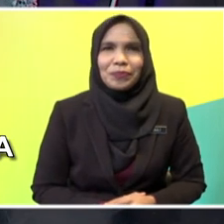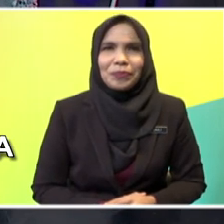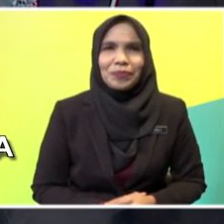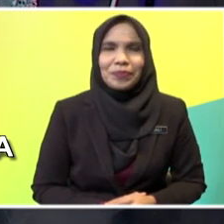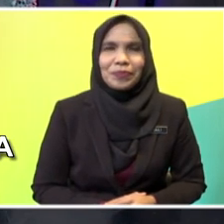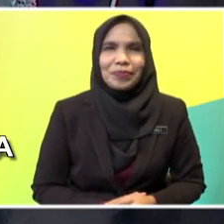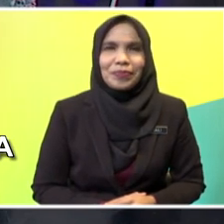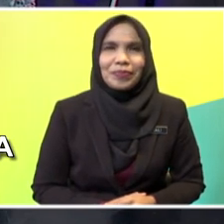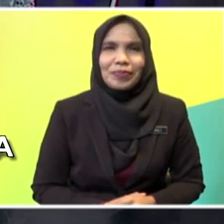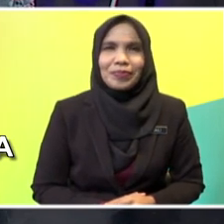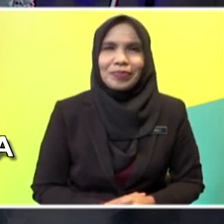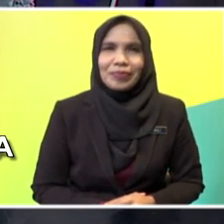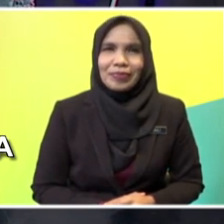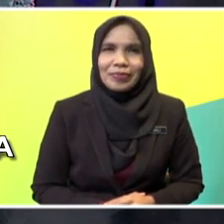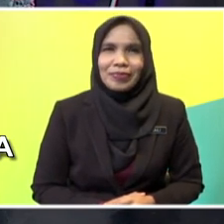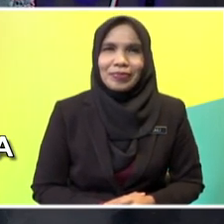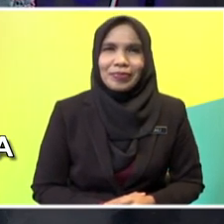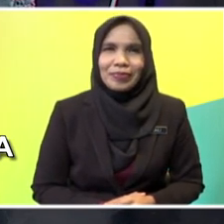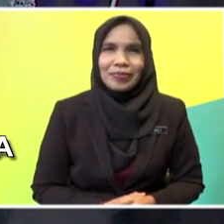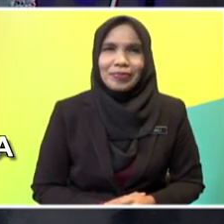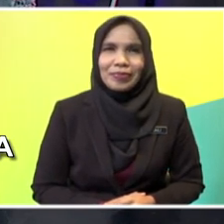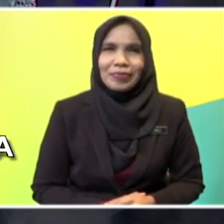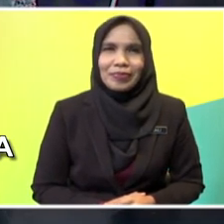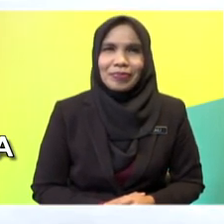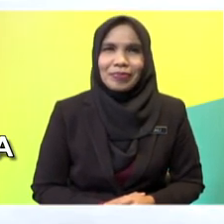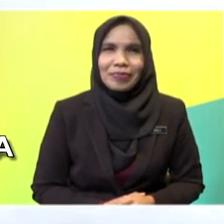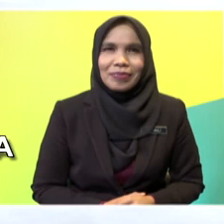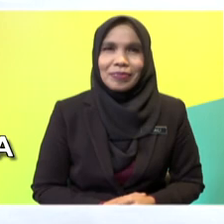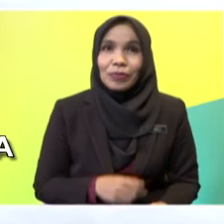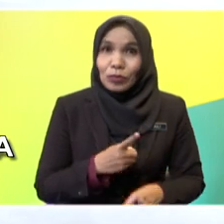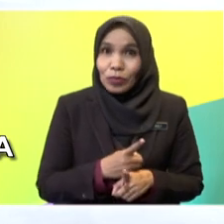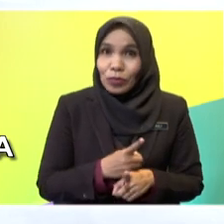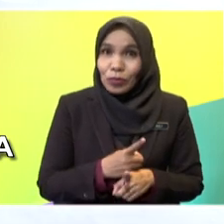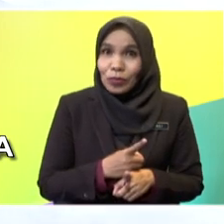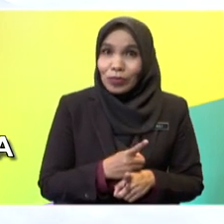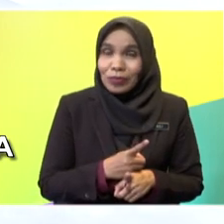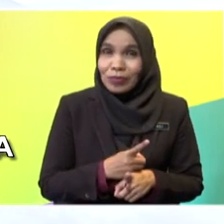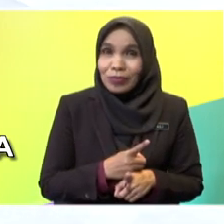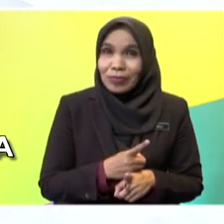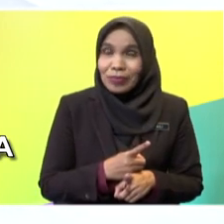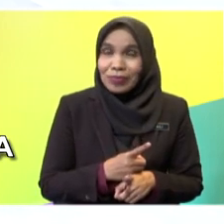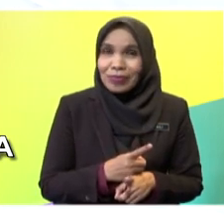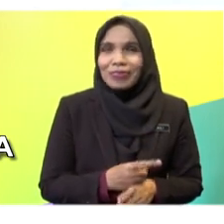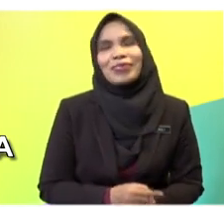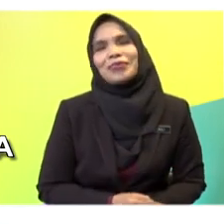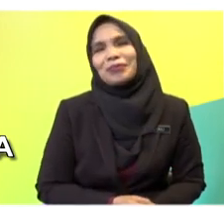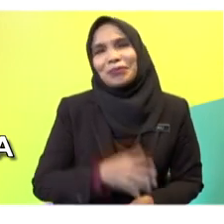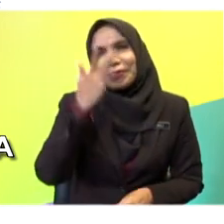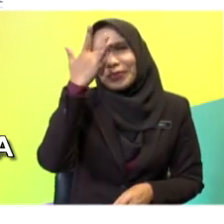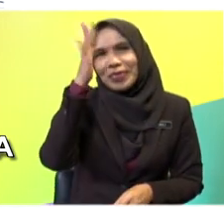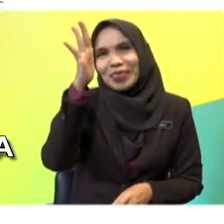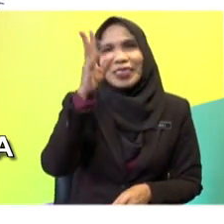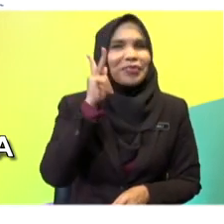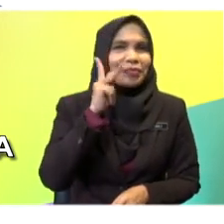belajar. Ha, betul ke salah? Betul cikgu, betul. Ha, betul. Betul. Pandailah. Ingat